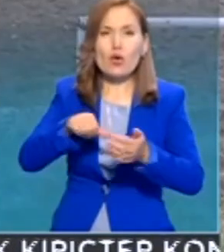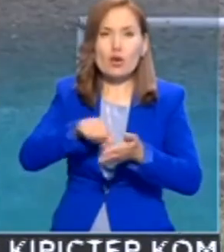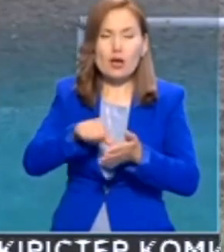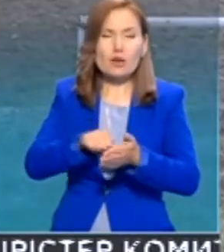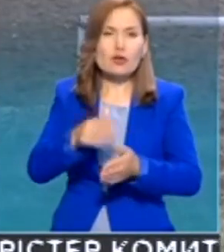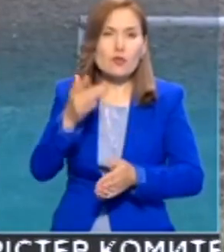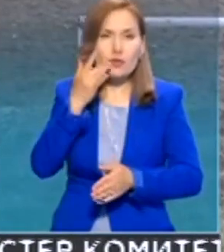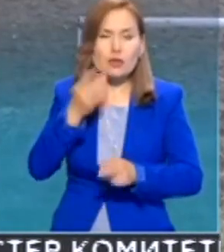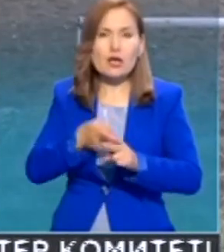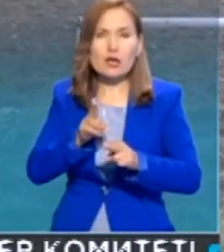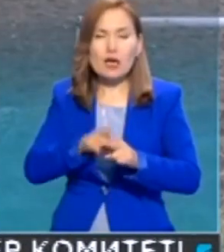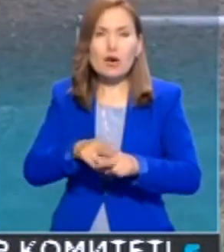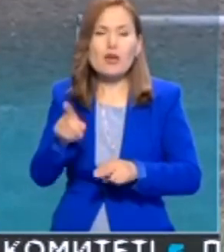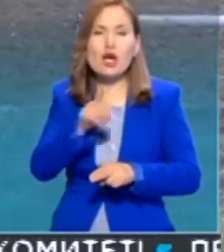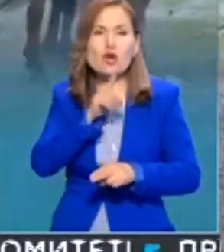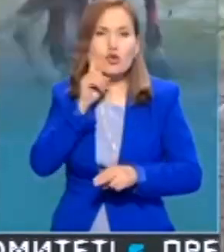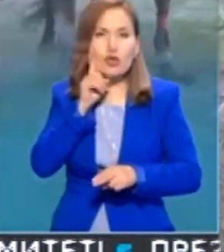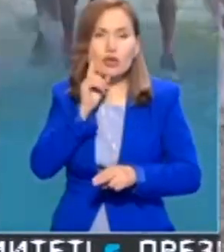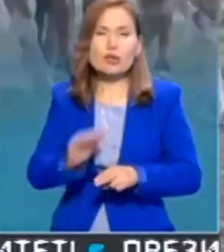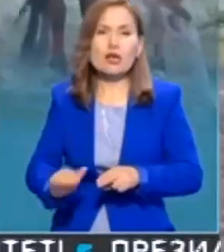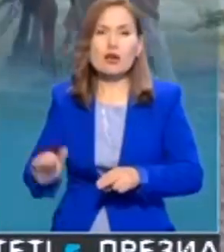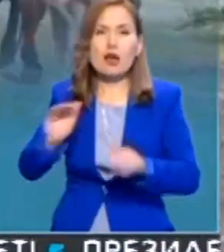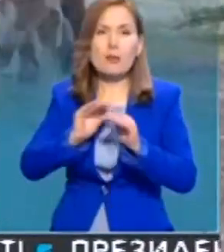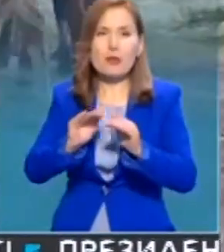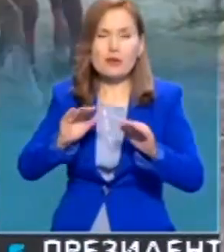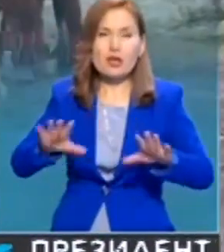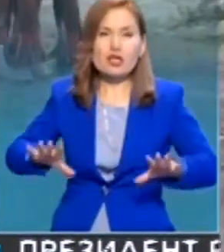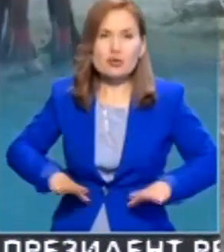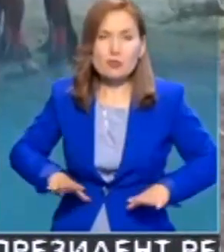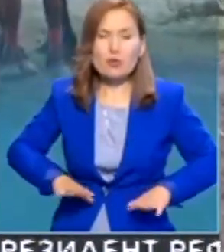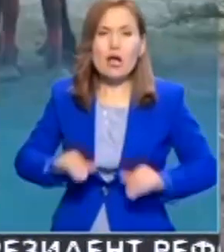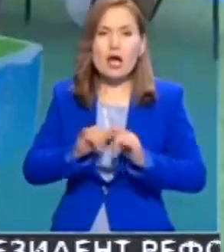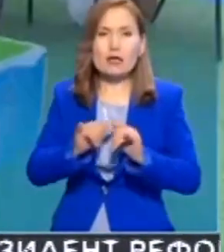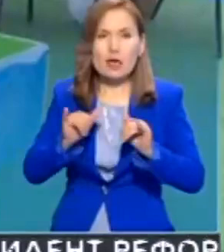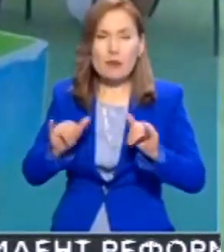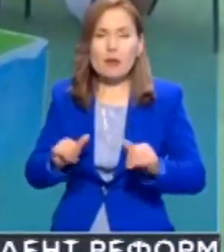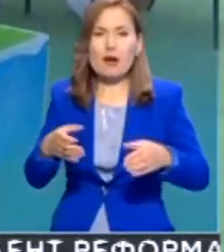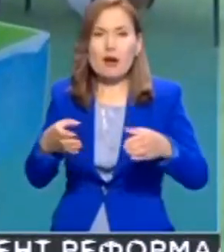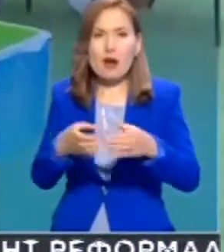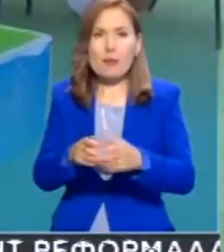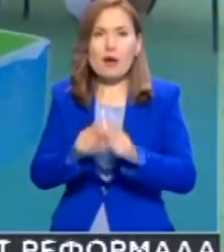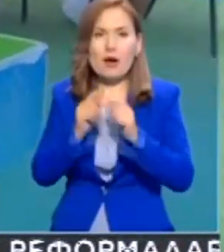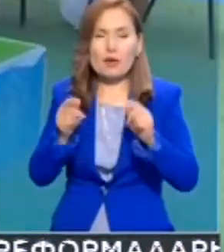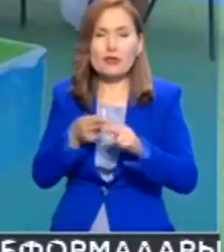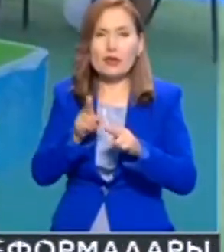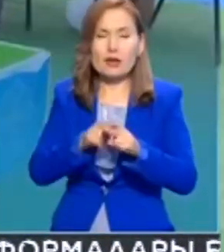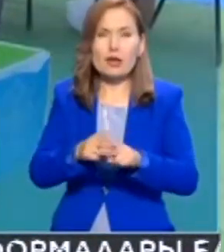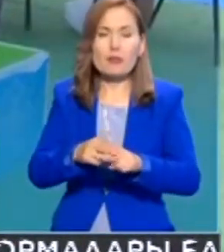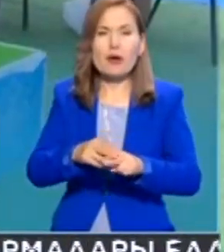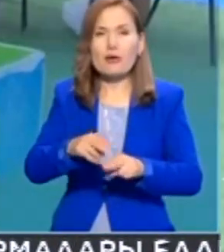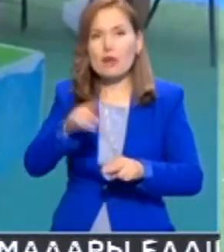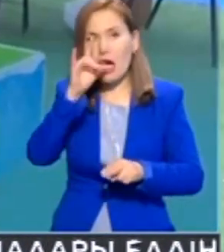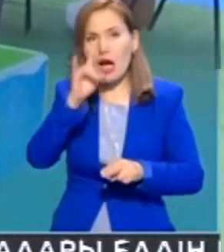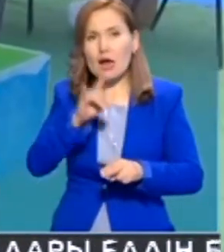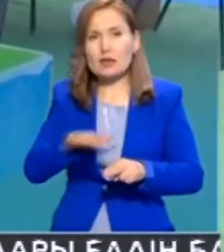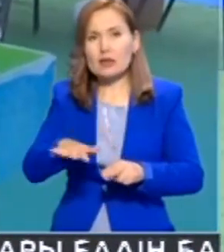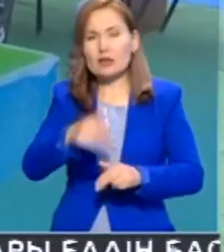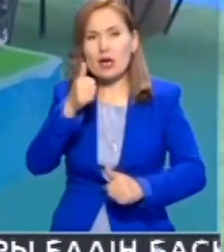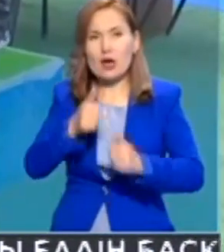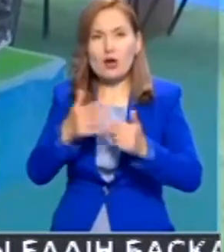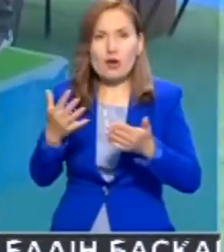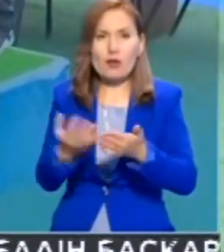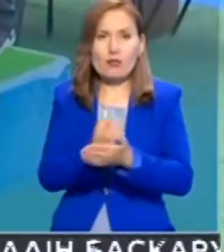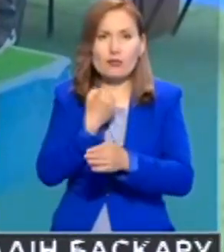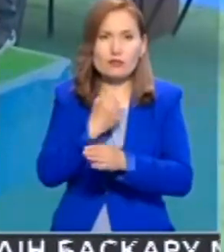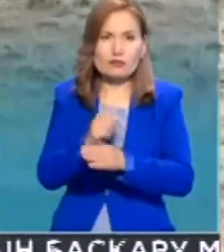соңғы жылдары ат спортын дамытуға ден қойды. Аз уақыт ішінде көкпар командасы құрылды. Қазірдің өзінде олар елішілік жарыстарға қатысып жүлде